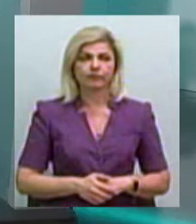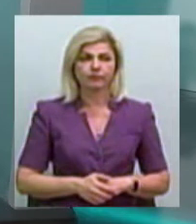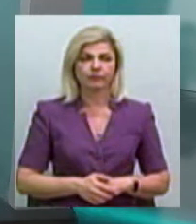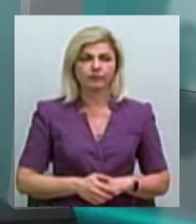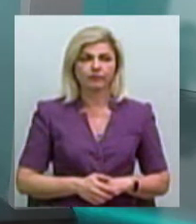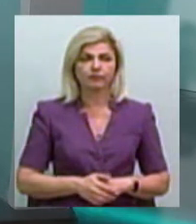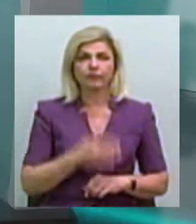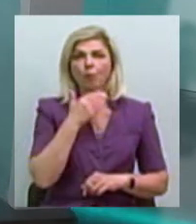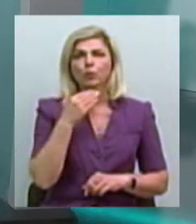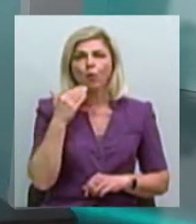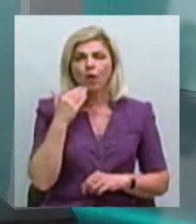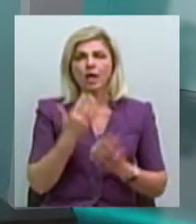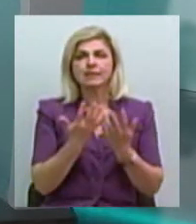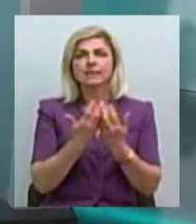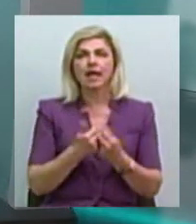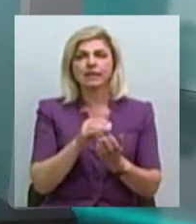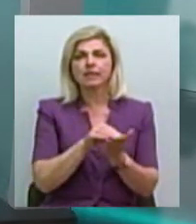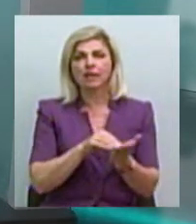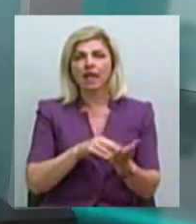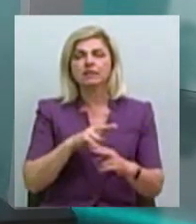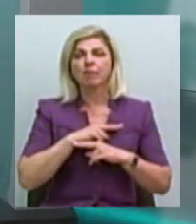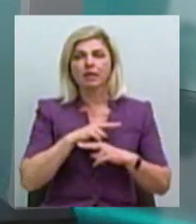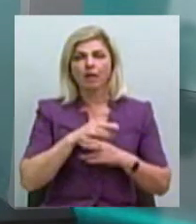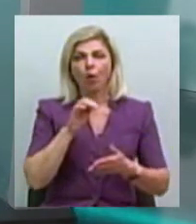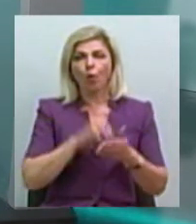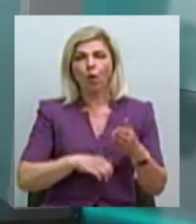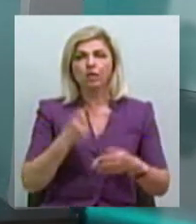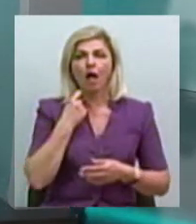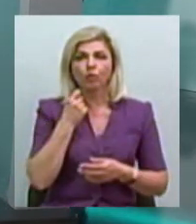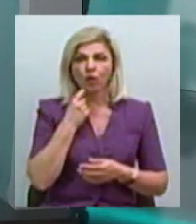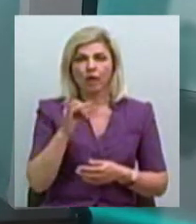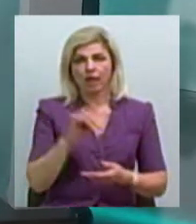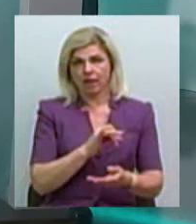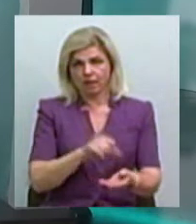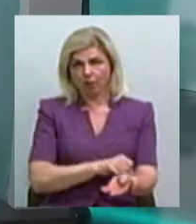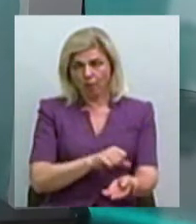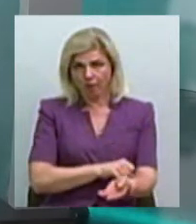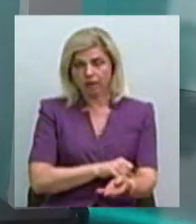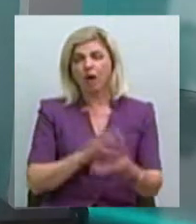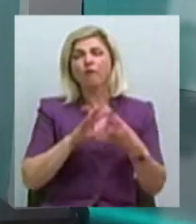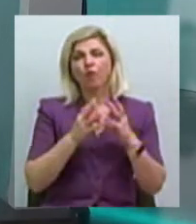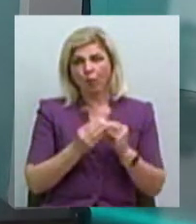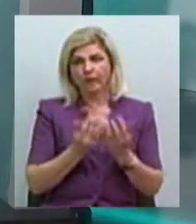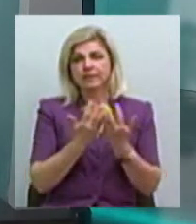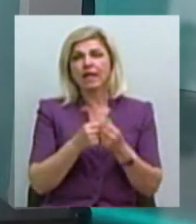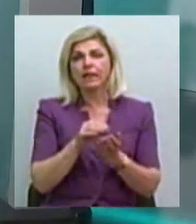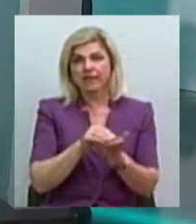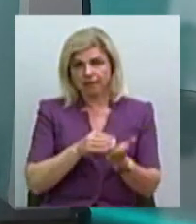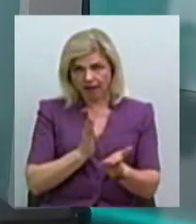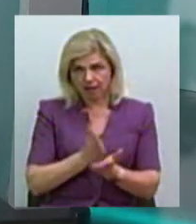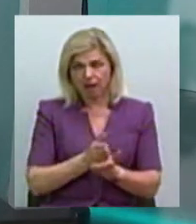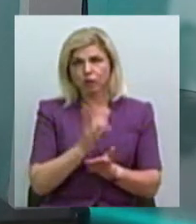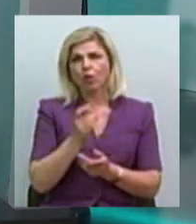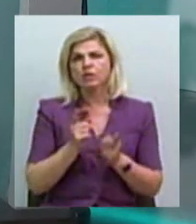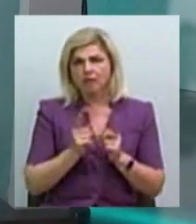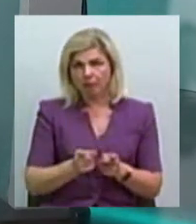много статистики нету по смертей от алкоголизма и от наркомании. Вообще сама статистика есть, она определенная, но на самом деле намного